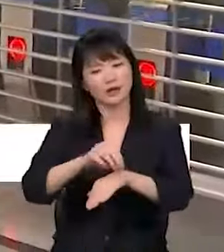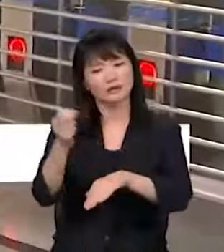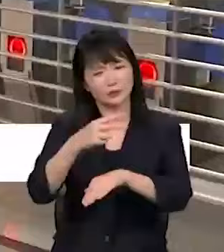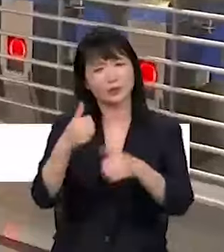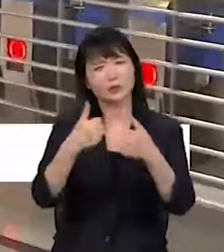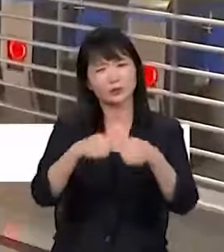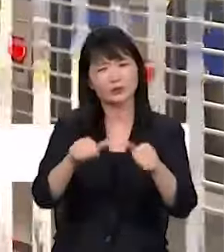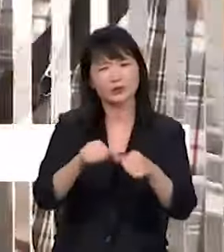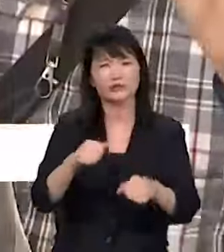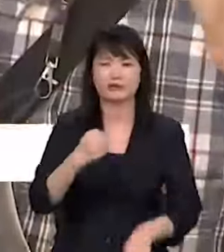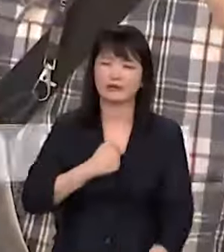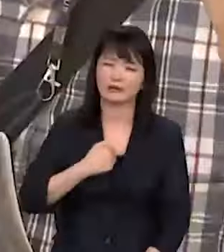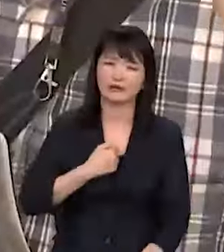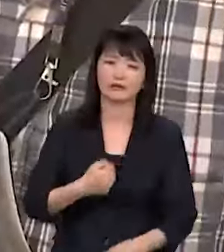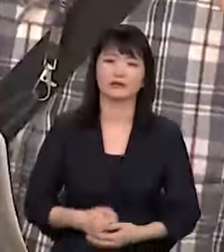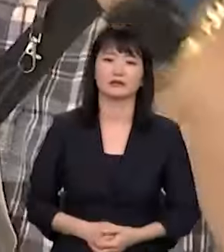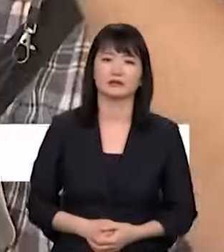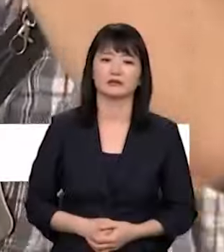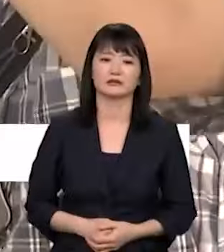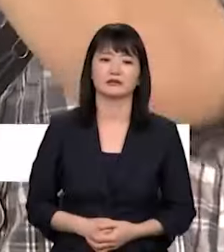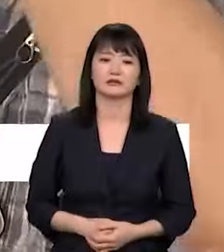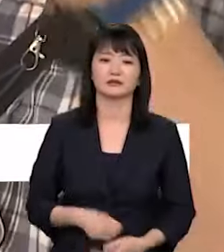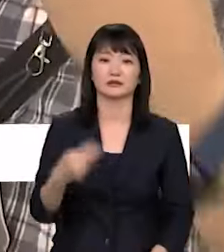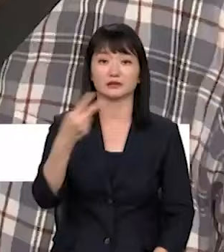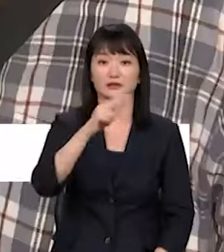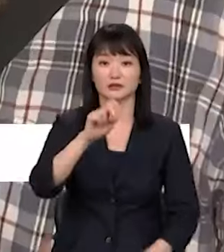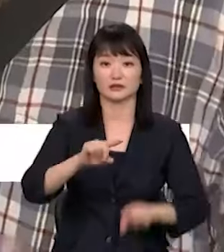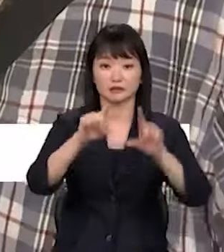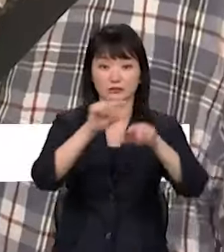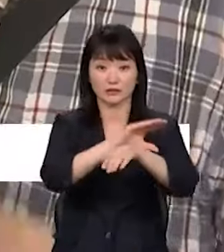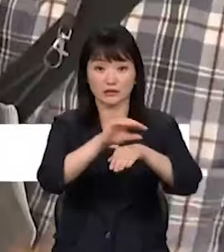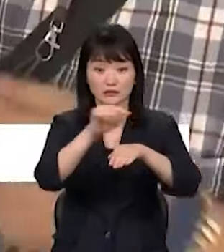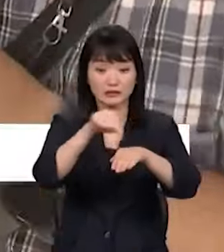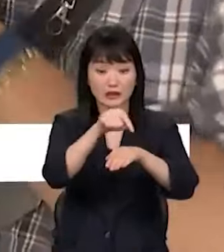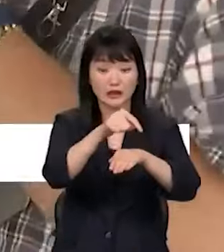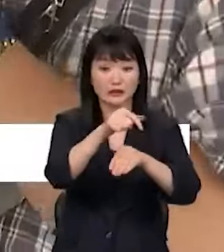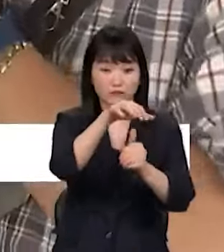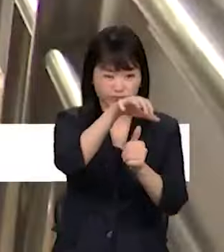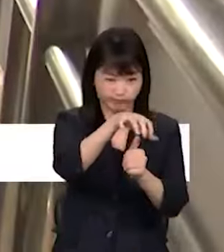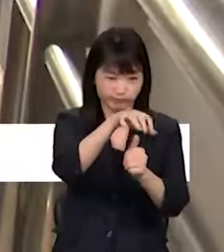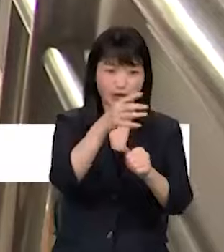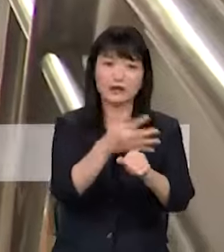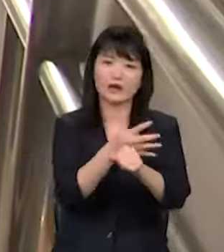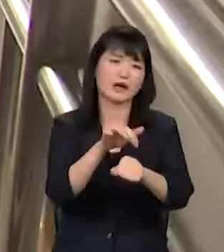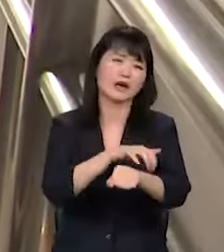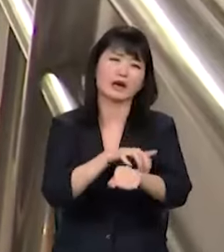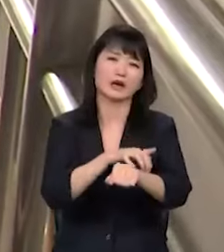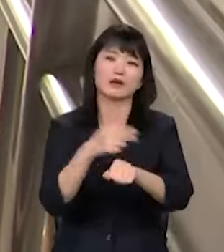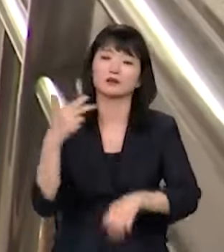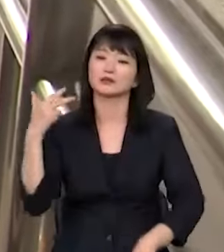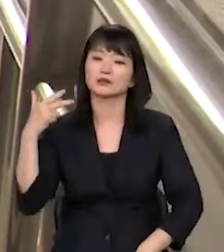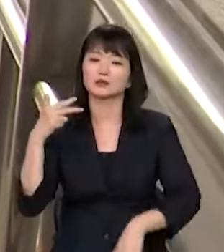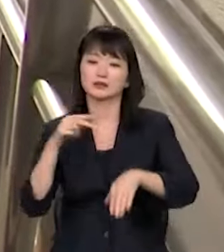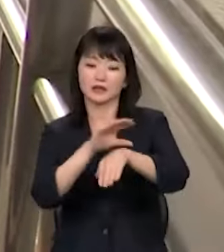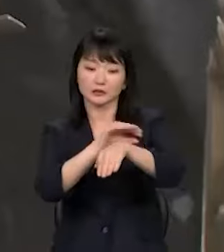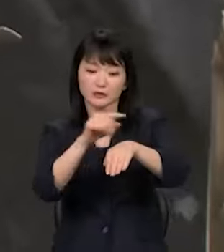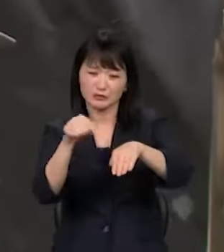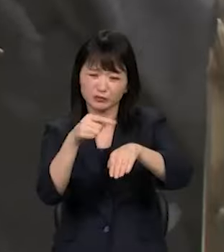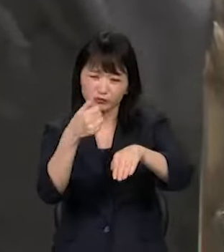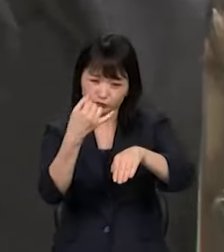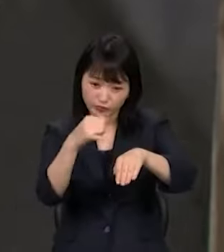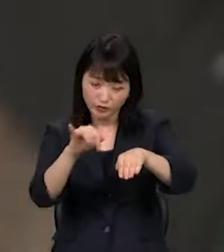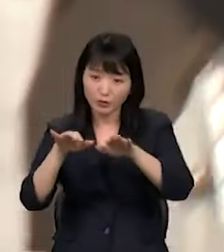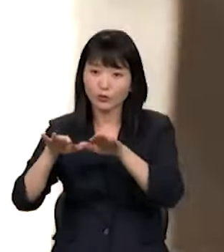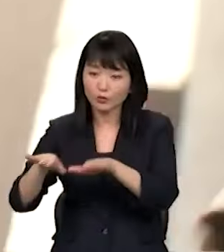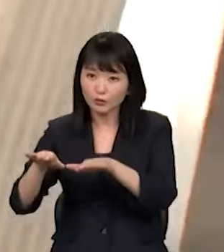것 같아가지고. 2021년 제가 갇혀 있었어요. 거기 4시간? 불편해요. 지난주엔 바퀴에 문제가 있었고